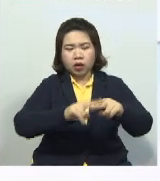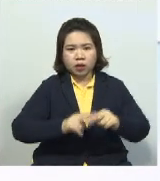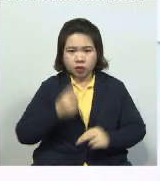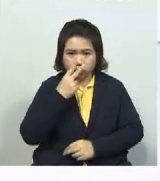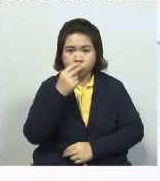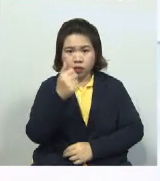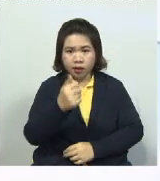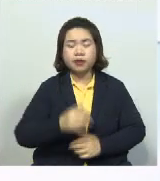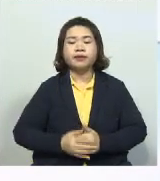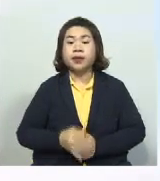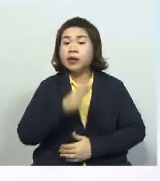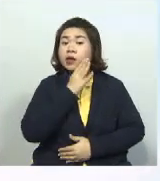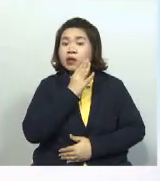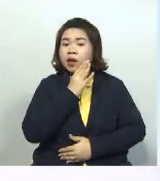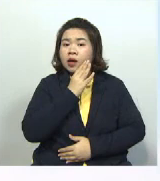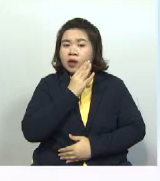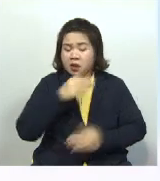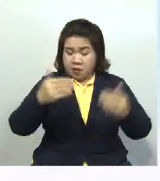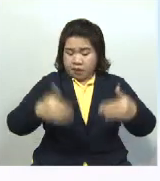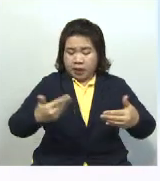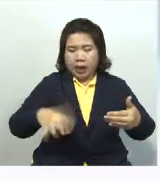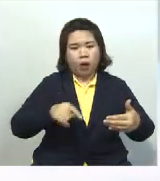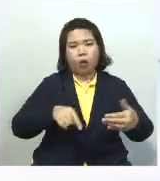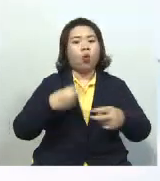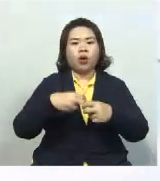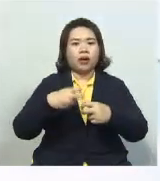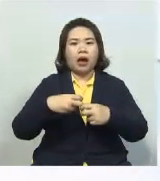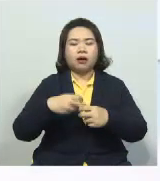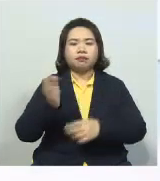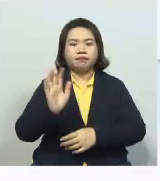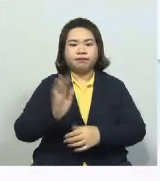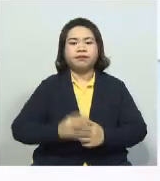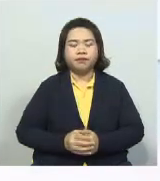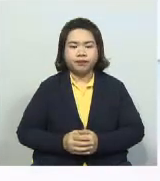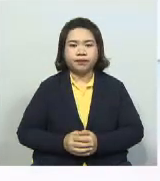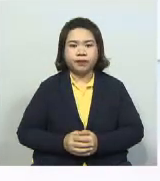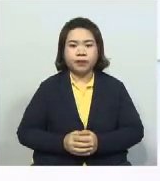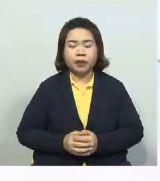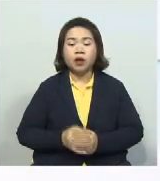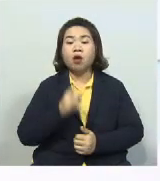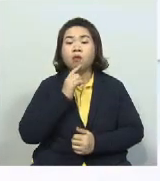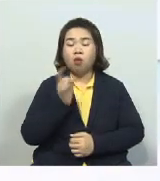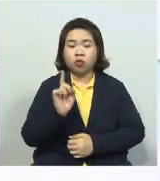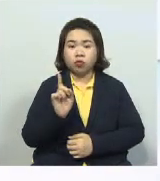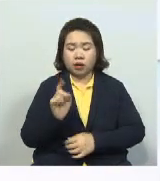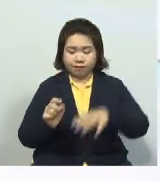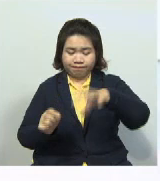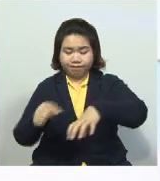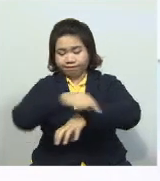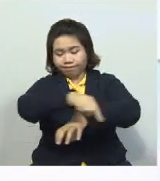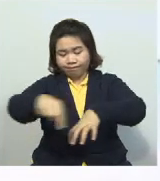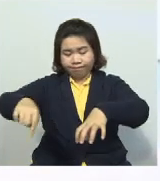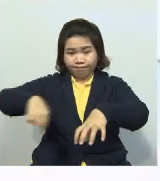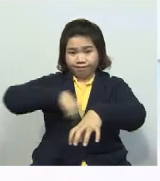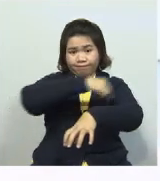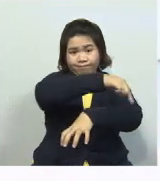มได้แต่ว่าถ้าหลังจากที่ปิดการจราจรตรงนั้นก็อาจจะไม่เป็นการไม่สะดวกและอย่างไรก็ตามในบริเวณโดยรอบพื้นที่ชั้นใน